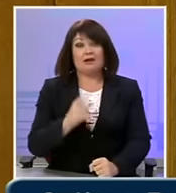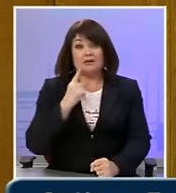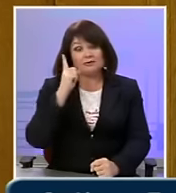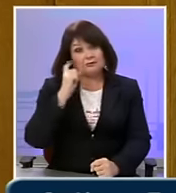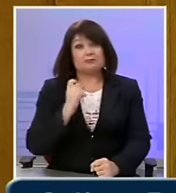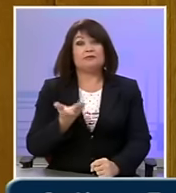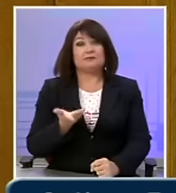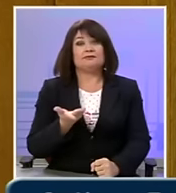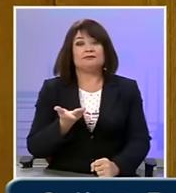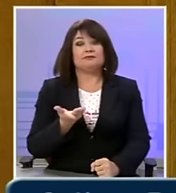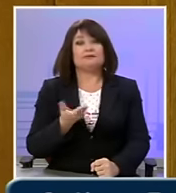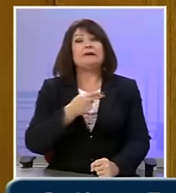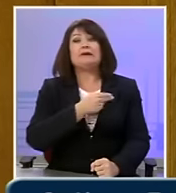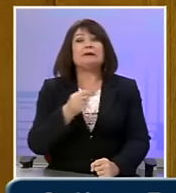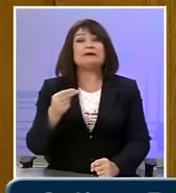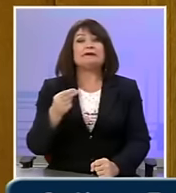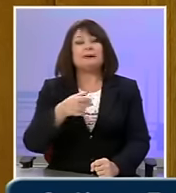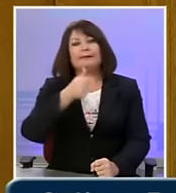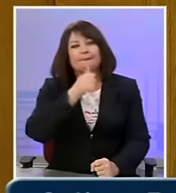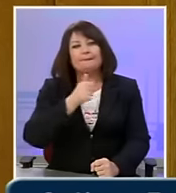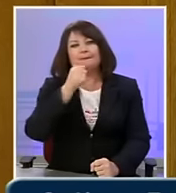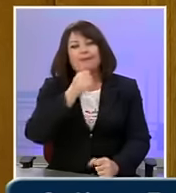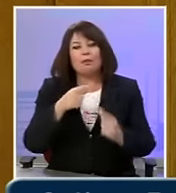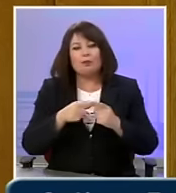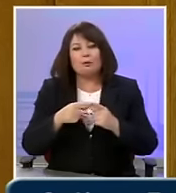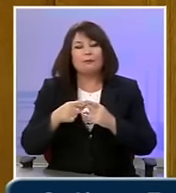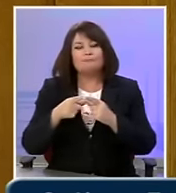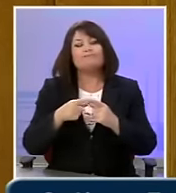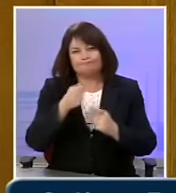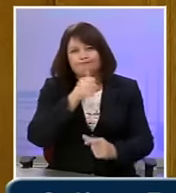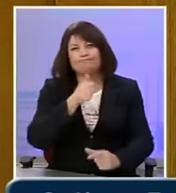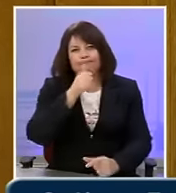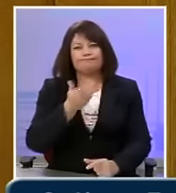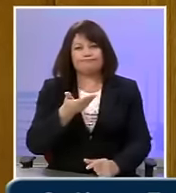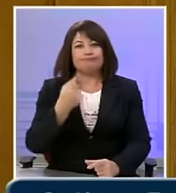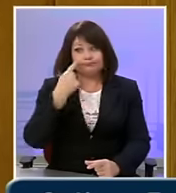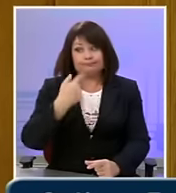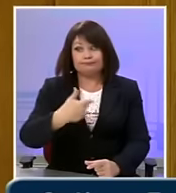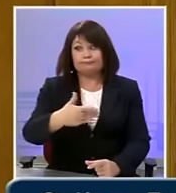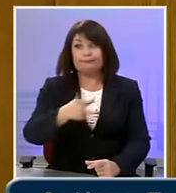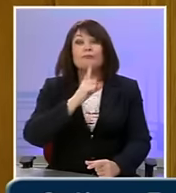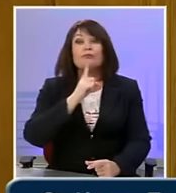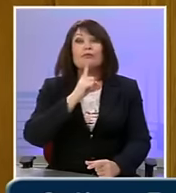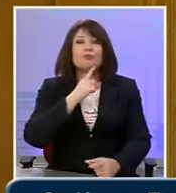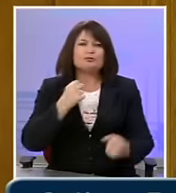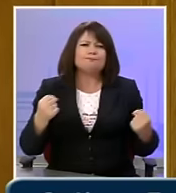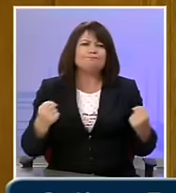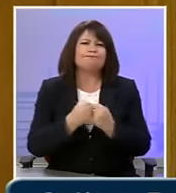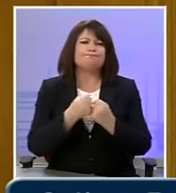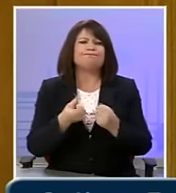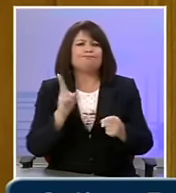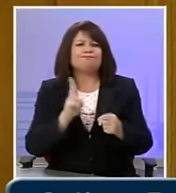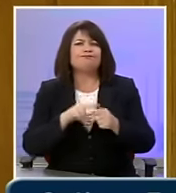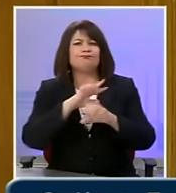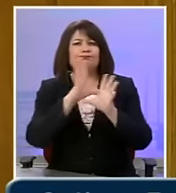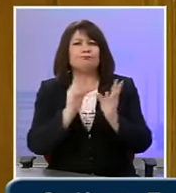ξέρετε τι σημαίνει δοκιμασία. Και μπροστά σε τέτοια γεγονότα θα πρέπει να